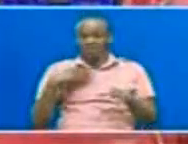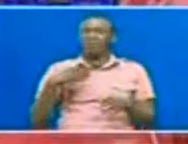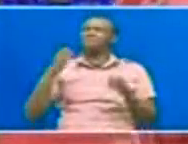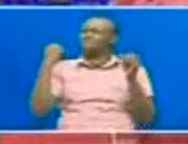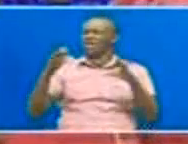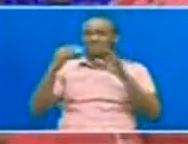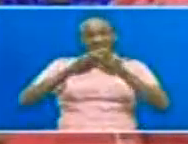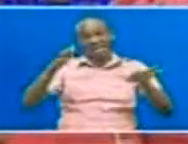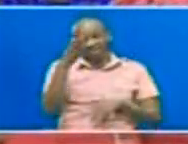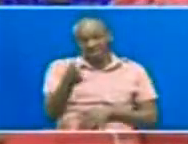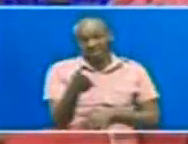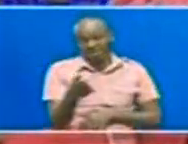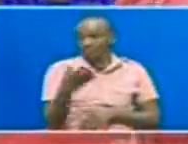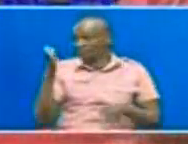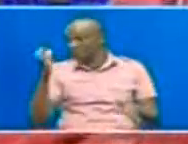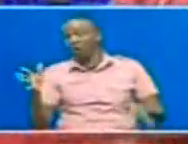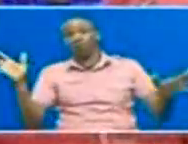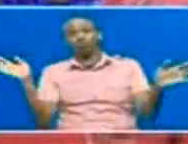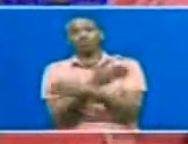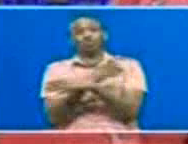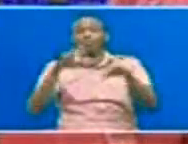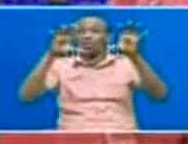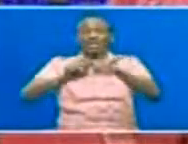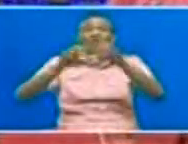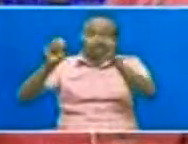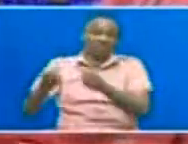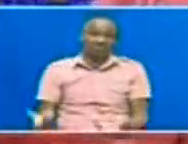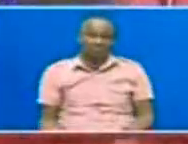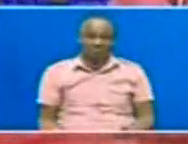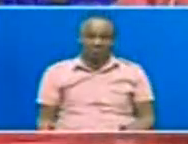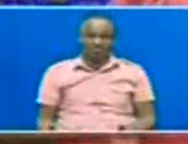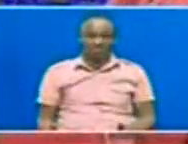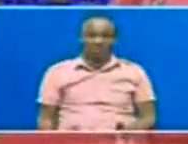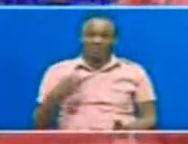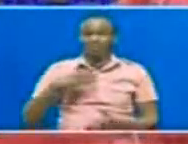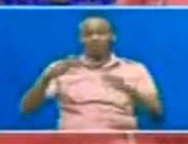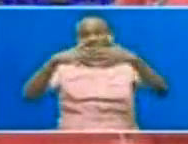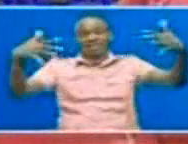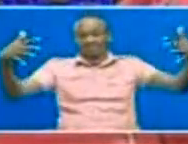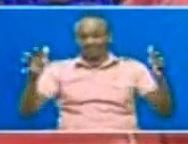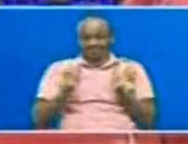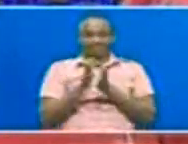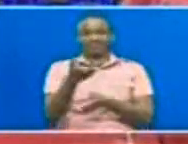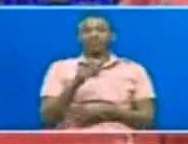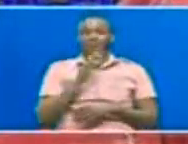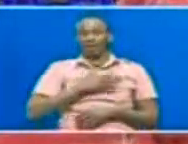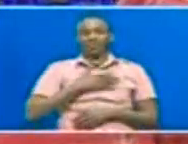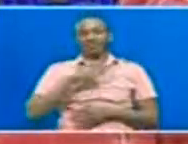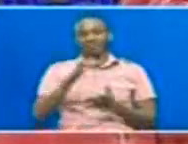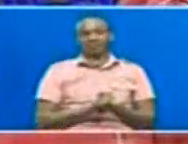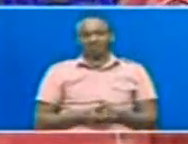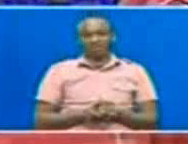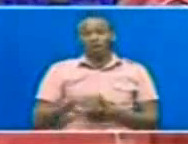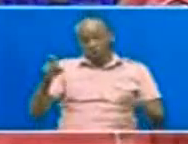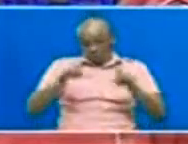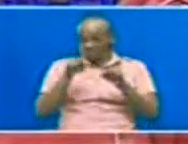viwanja nyingi sana huko. Hiyo viwanja zivioni. Mechukuluwa zote. Watu walichukua yote. Unapata watu wa mefence. No, hakuna kiwanja. Hii ya